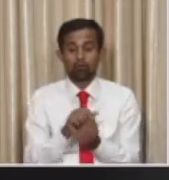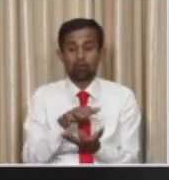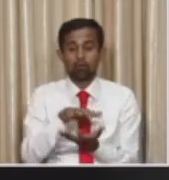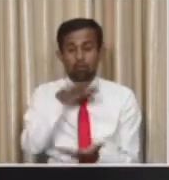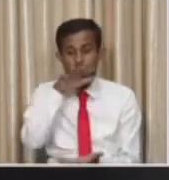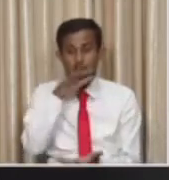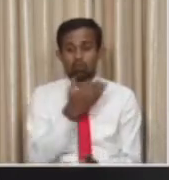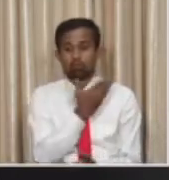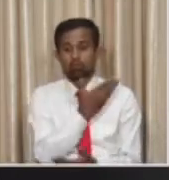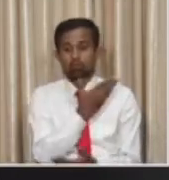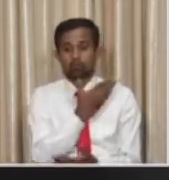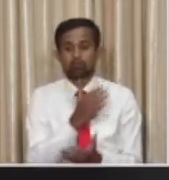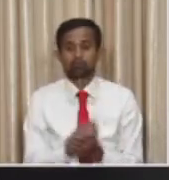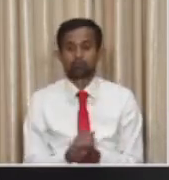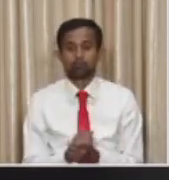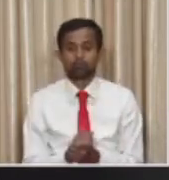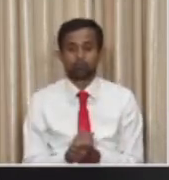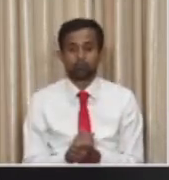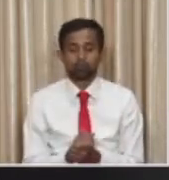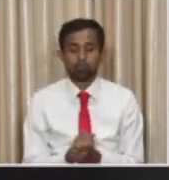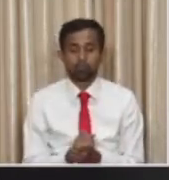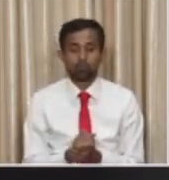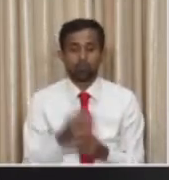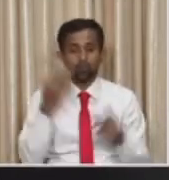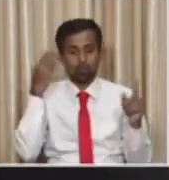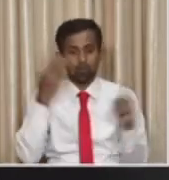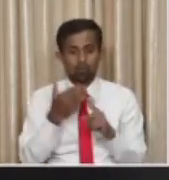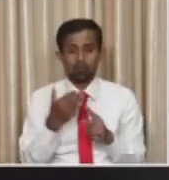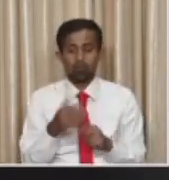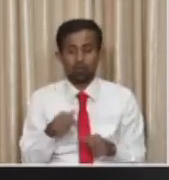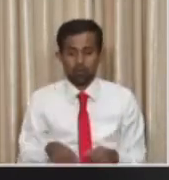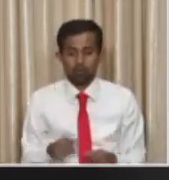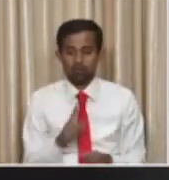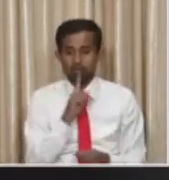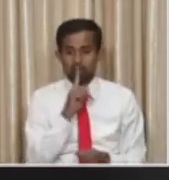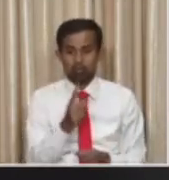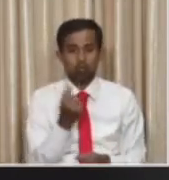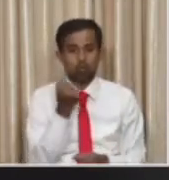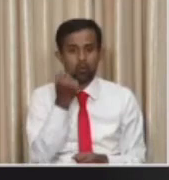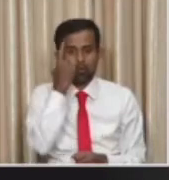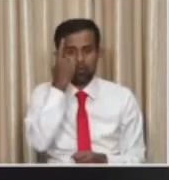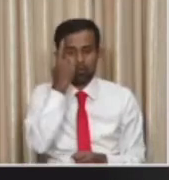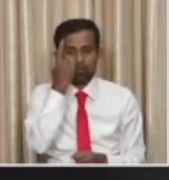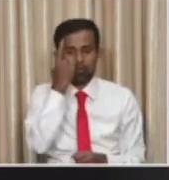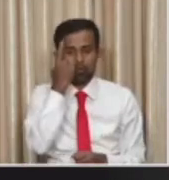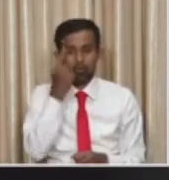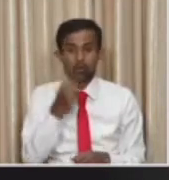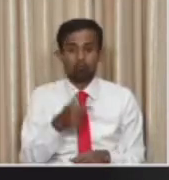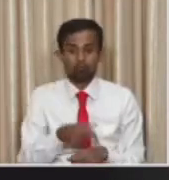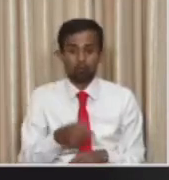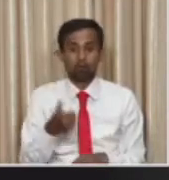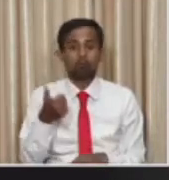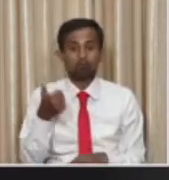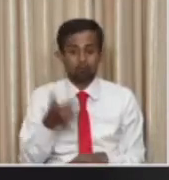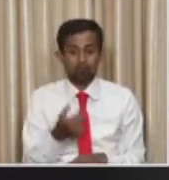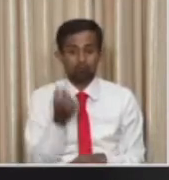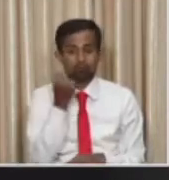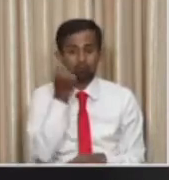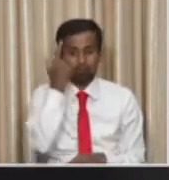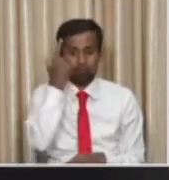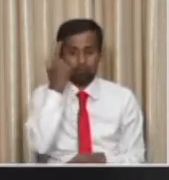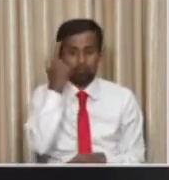කරන්න සිද්ධ වෙලා තියෙනවා. ඉතින් මේ ප්‍රමා මේ සම්බන්ධයෙන් ඇත්තටම අද ඉදිරිපත් කරපු මේ යෝජනාව කාලෝචිත යෝජනාව.